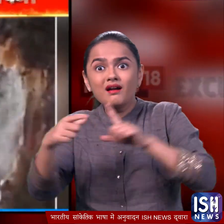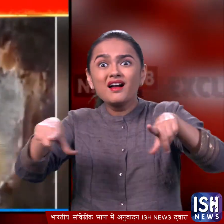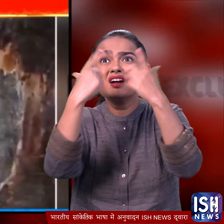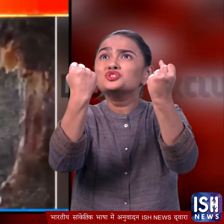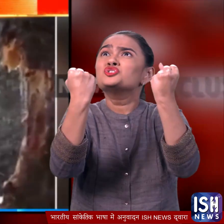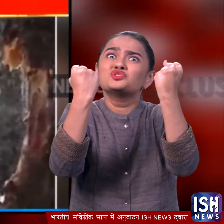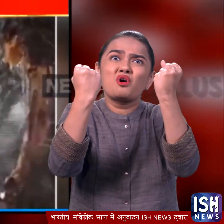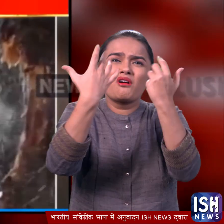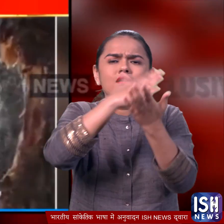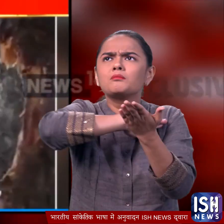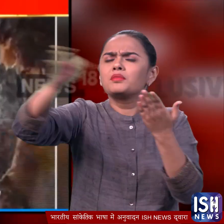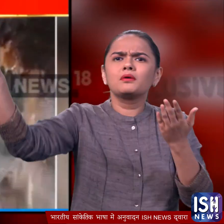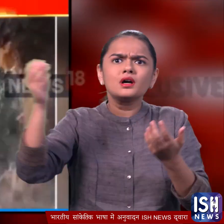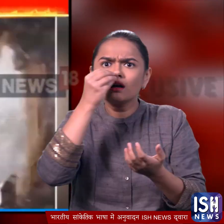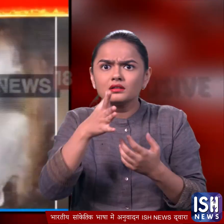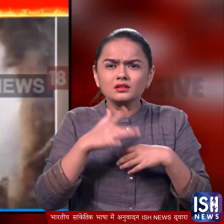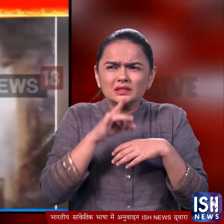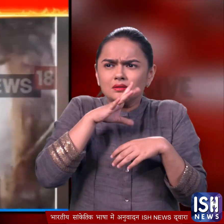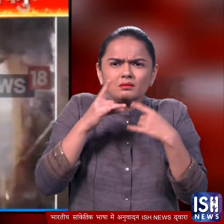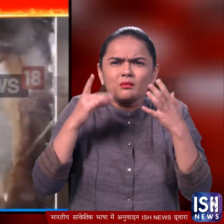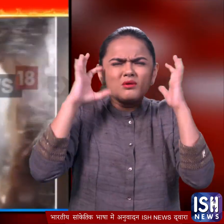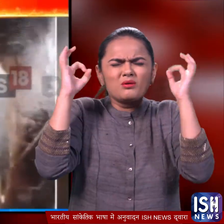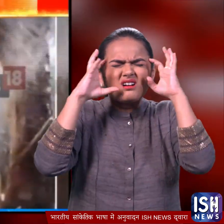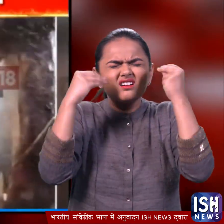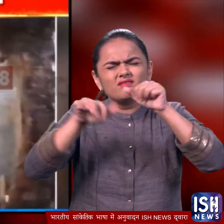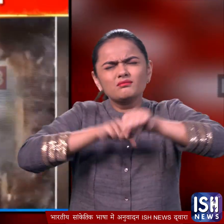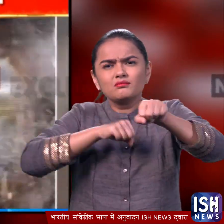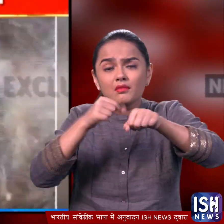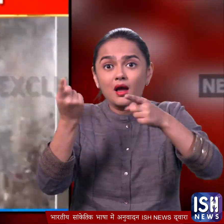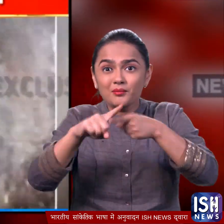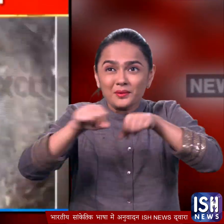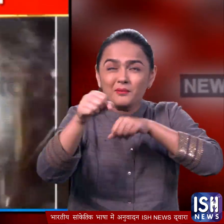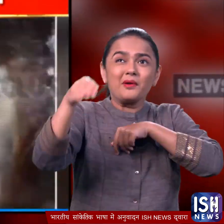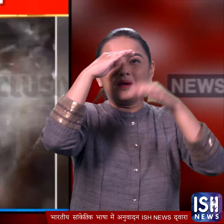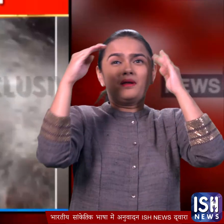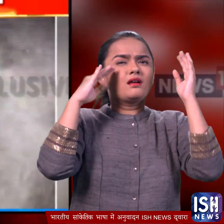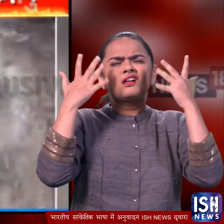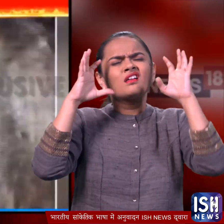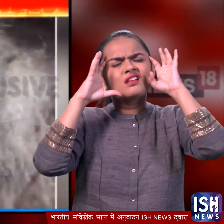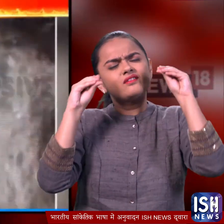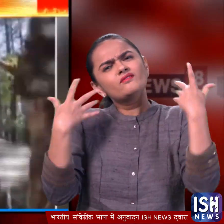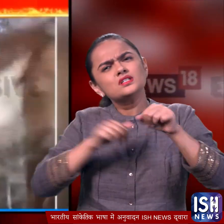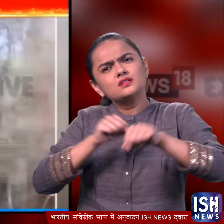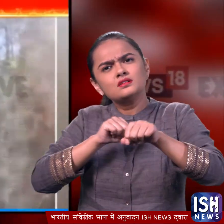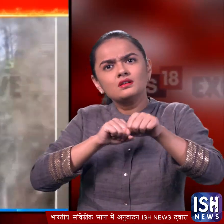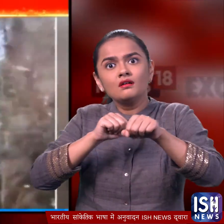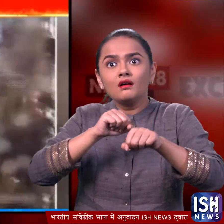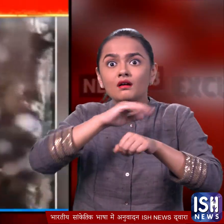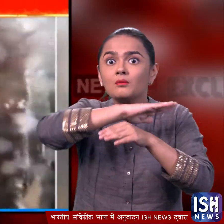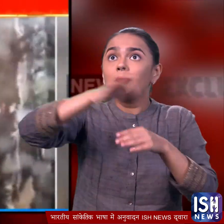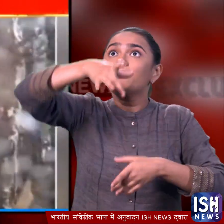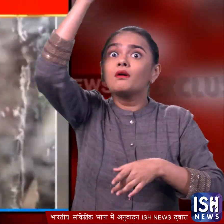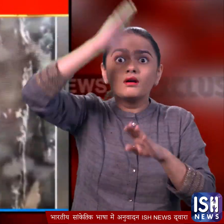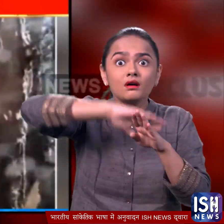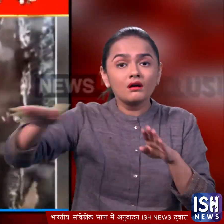थे कि वो मजबूत पेड़ भी उनकी मार नहीं झेल पाया। चोट और दर्द की परवाह किए बिना वो बच्ची ताबड़तोड़ मुक्के बरसाती रही। देखते ही देखते